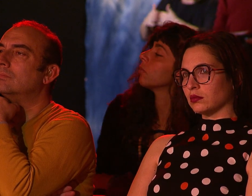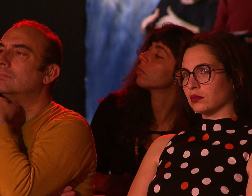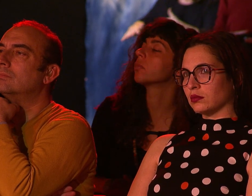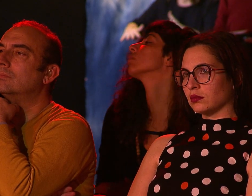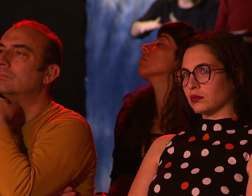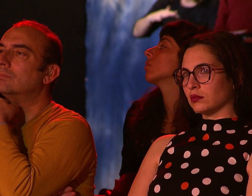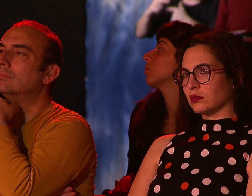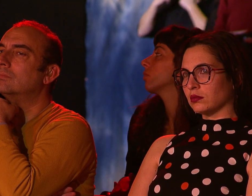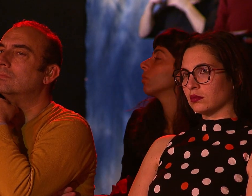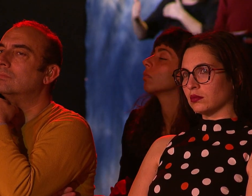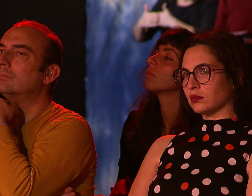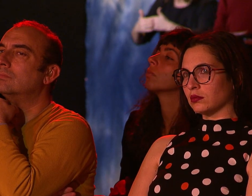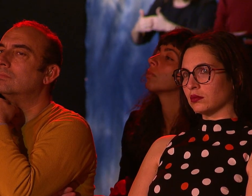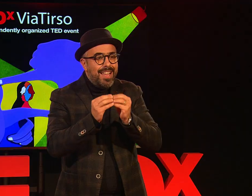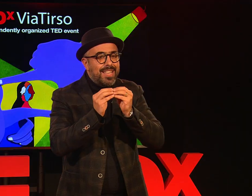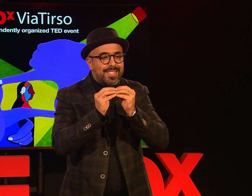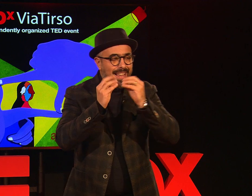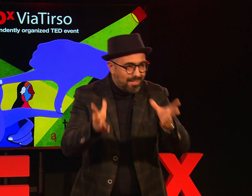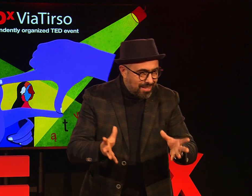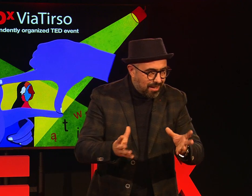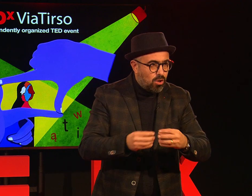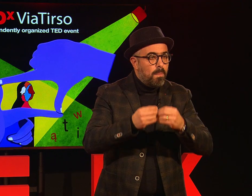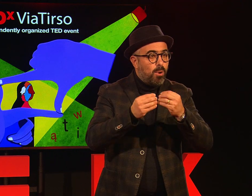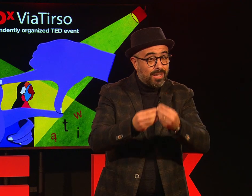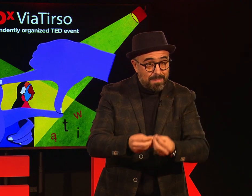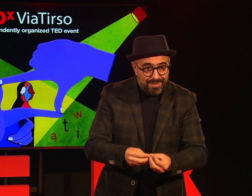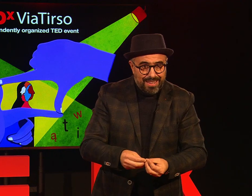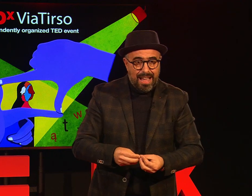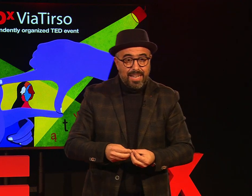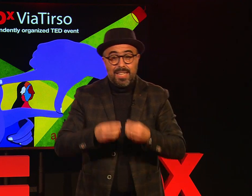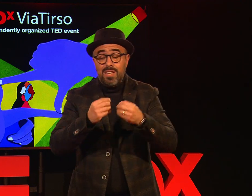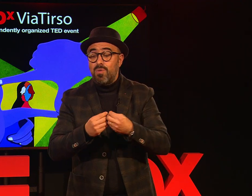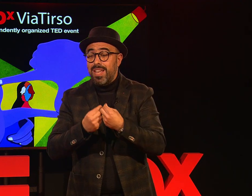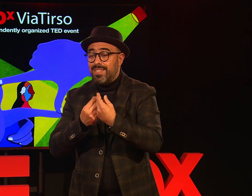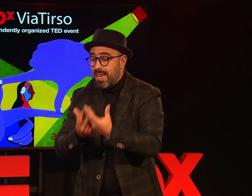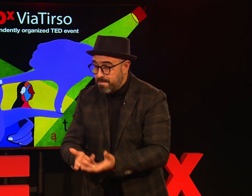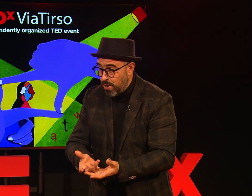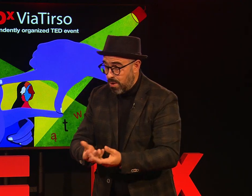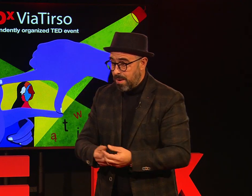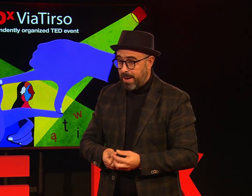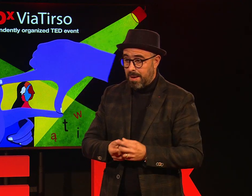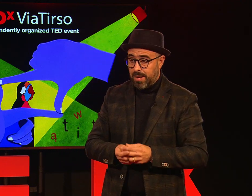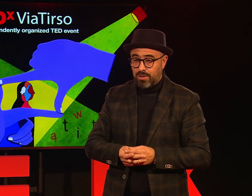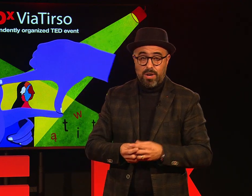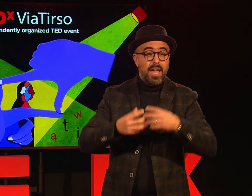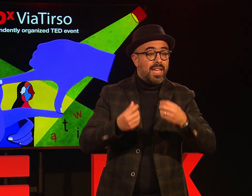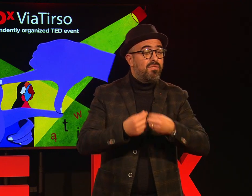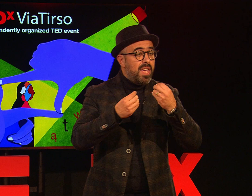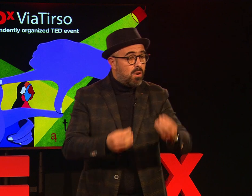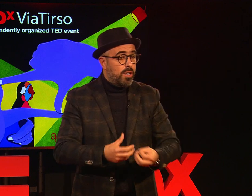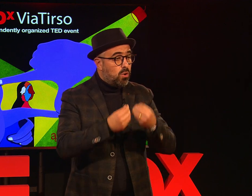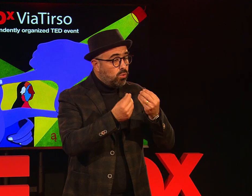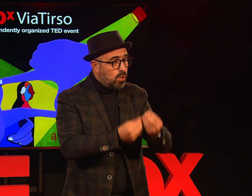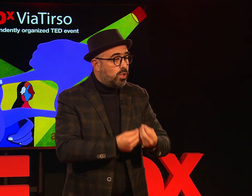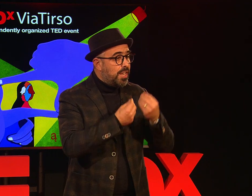alle lingue ma che creino anche degli standard comportamentali che siano un esempio per le persone che